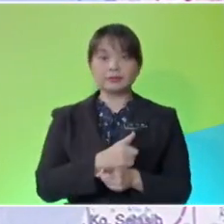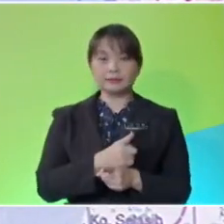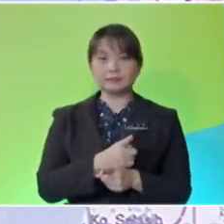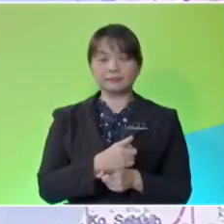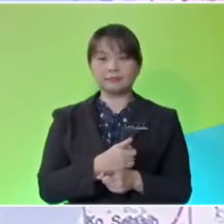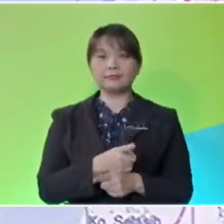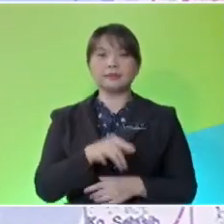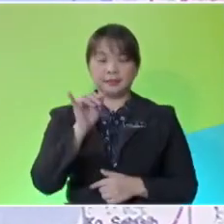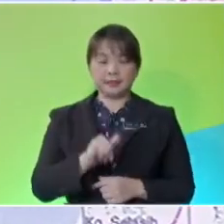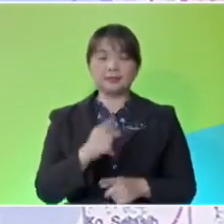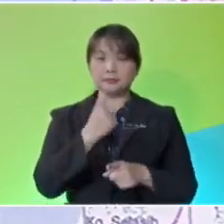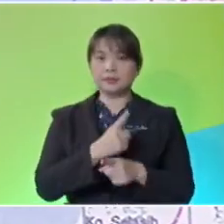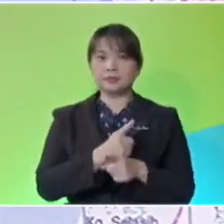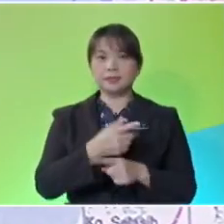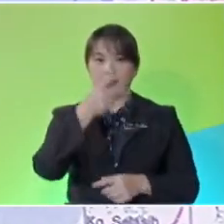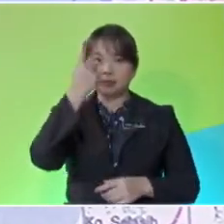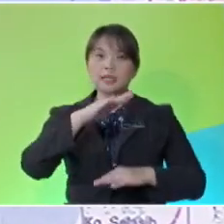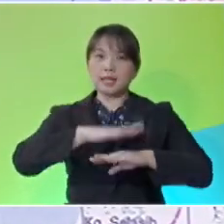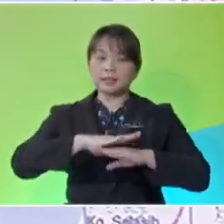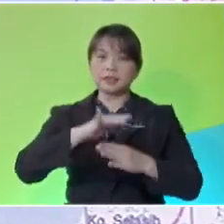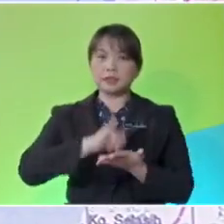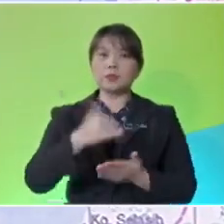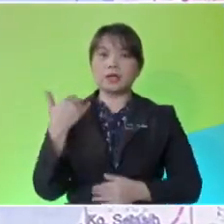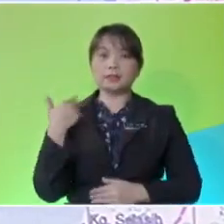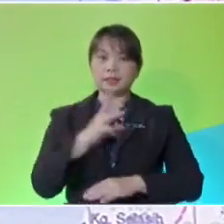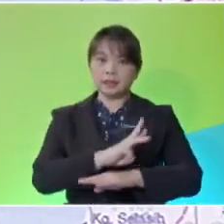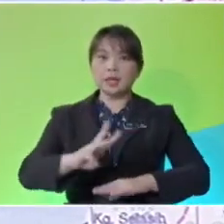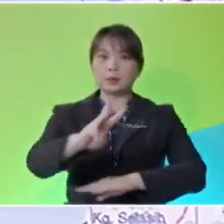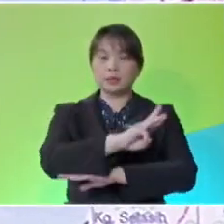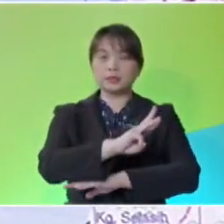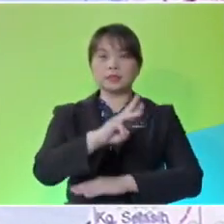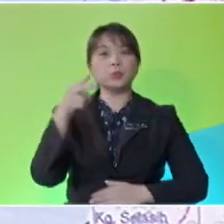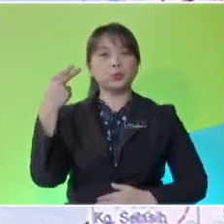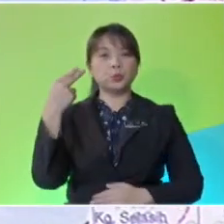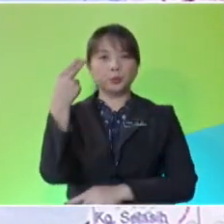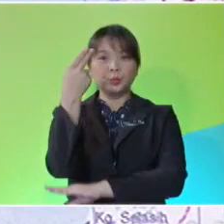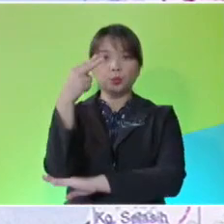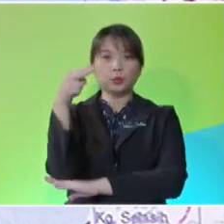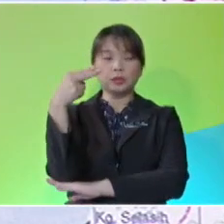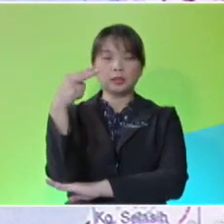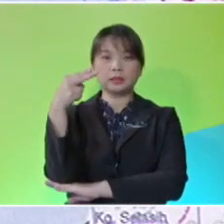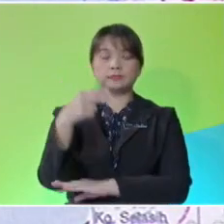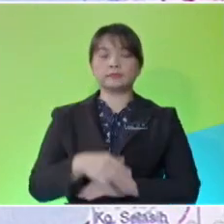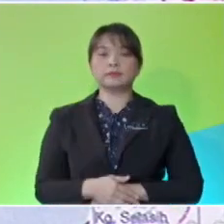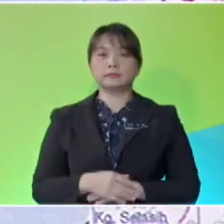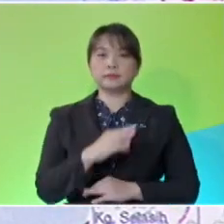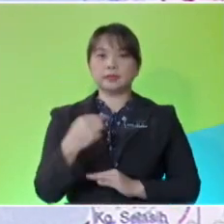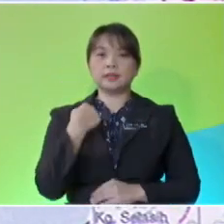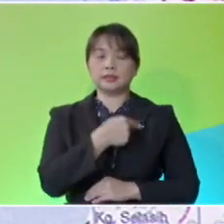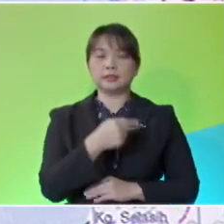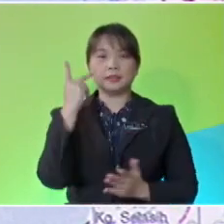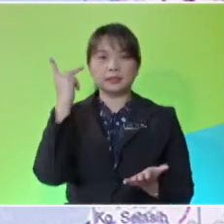di atas itu adalah kawasan hutan hutan atau kita kenali sebagai kawasan